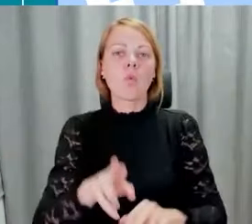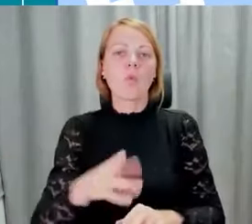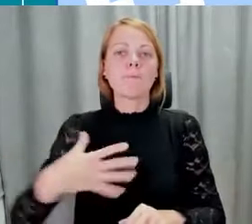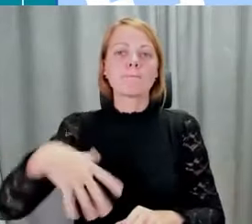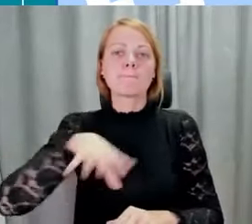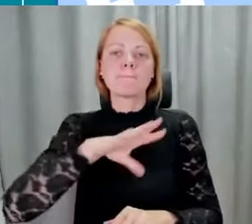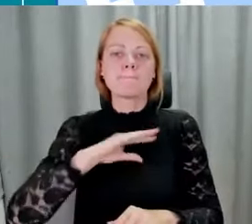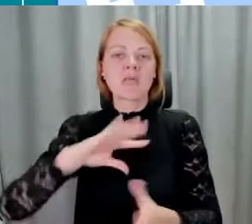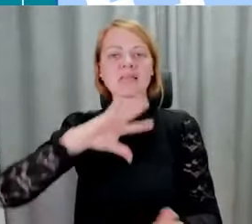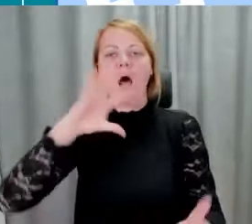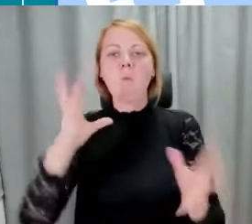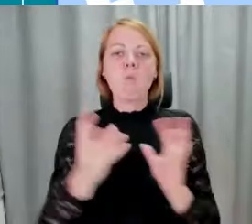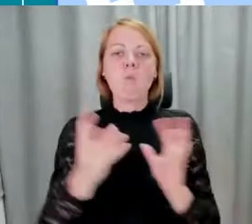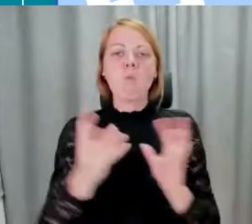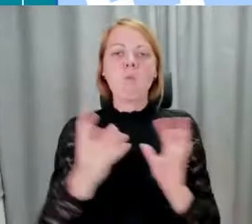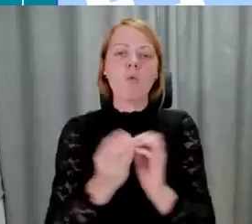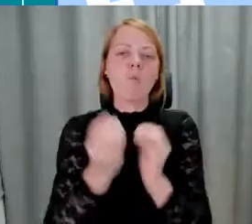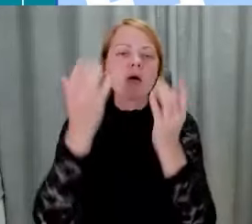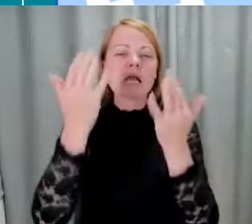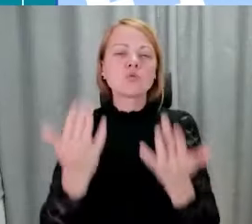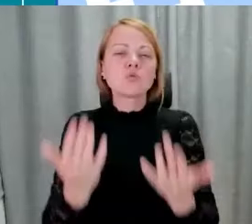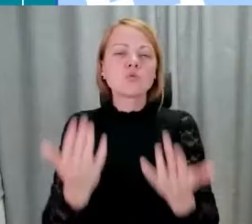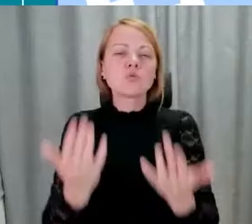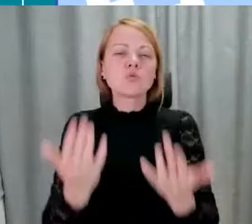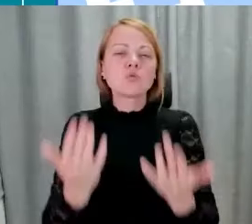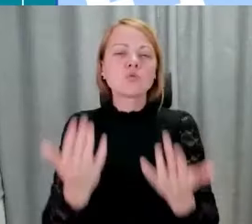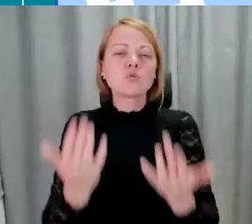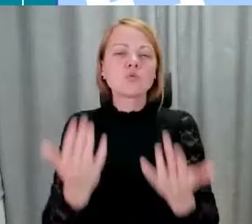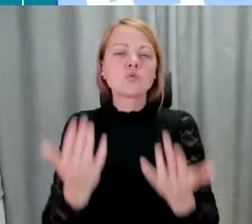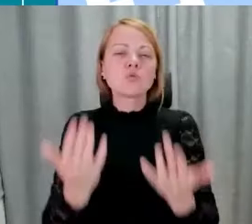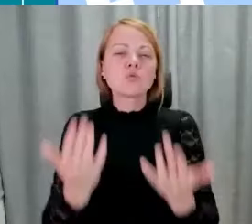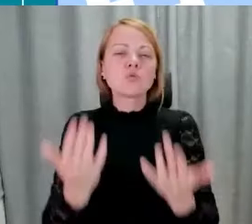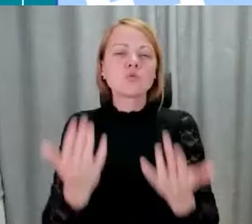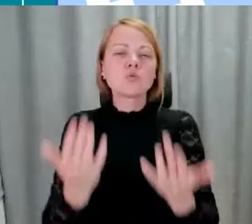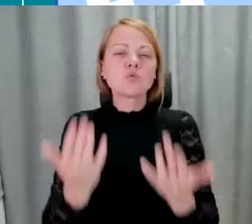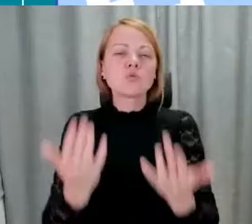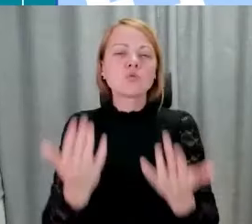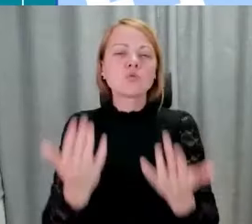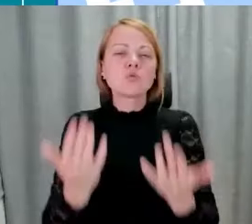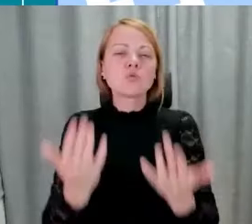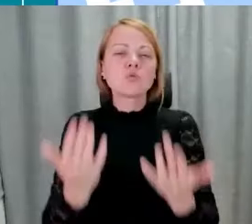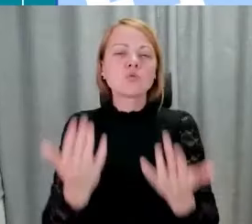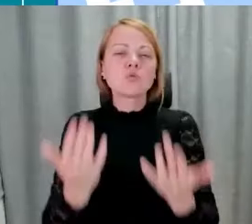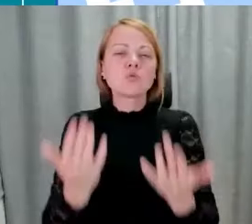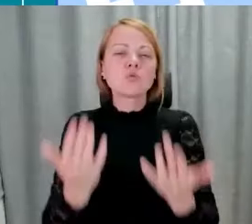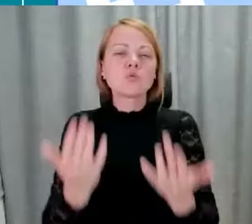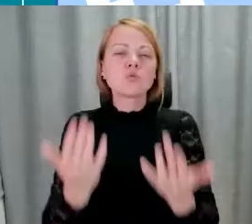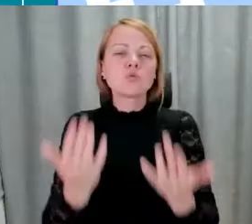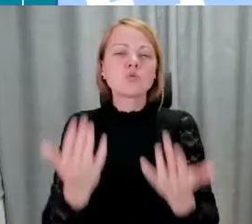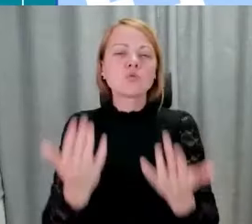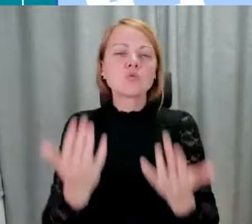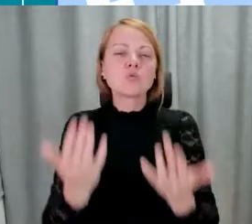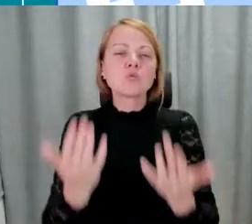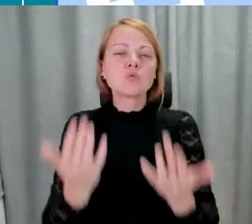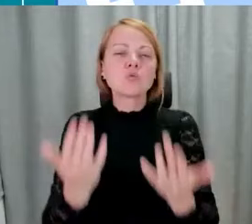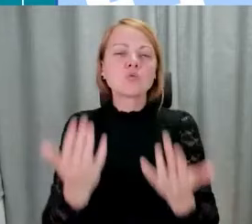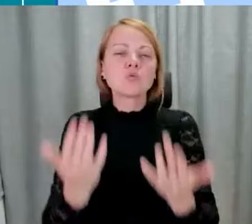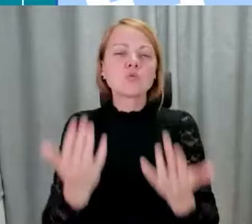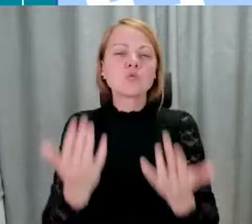apkopojot rezultātus, skatāmies jau vizīties uz priekšu, jau uz saskaņošanu. Bet, protams, sekojot līdzi, kas